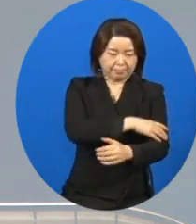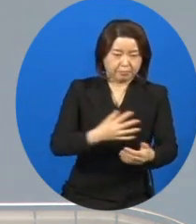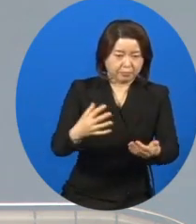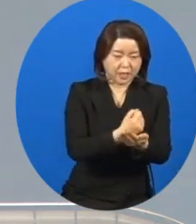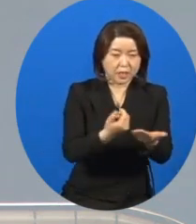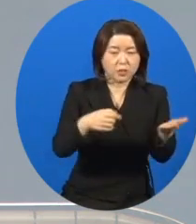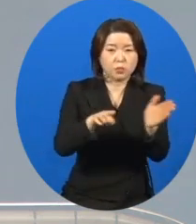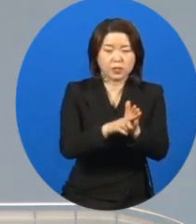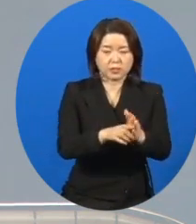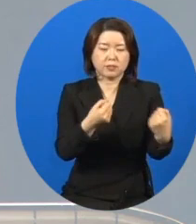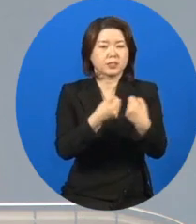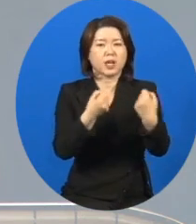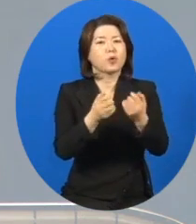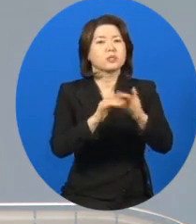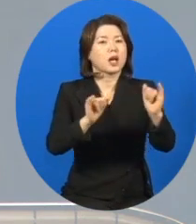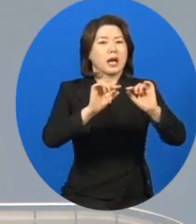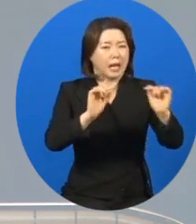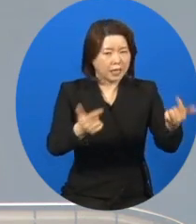싸운 사람이 아니에요.